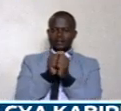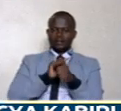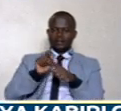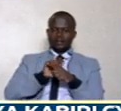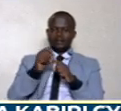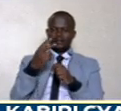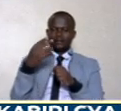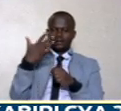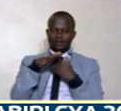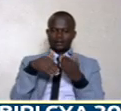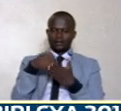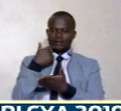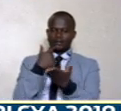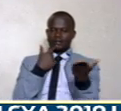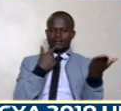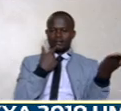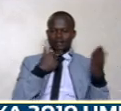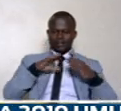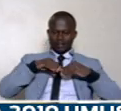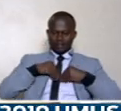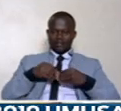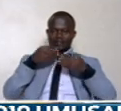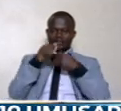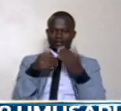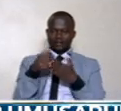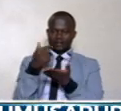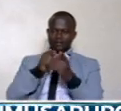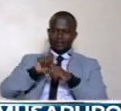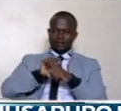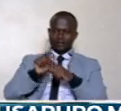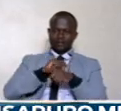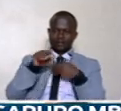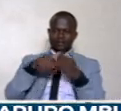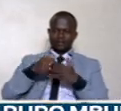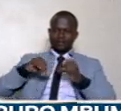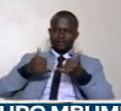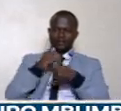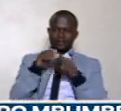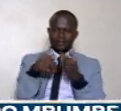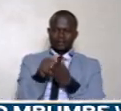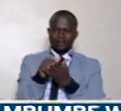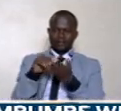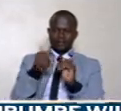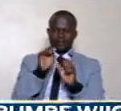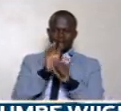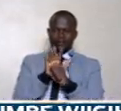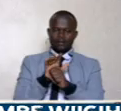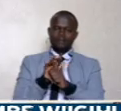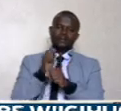abatoza 25 b'abanyarwanda bemerewe no kuzahabwa amahugurwa ku bijyanye n'imikino imikino ikunze